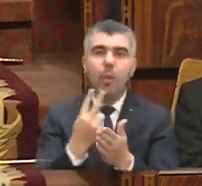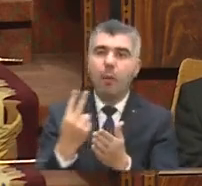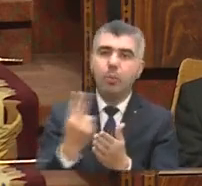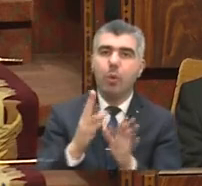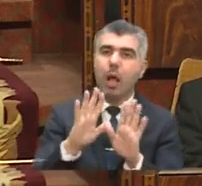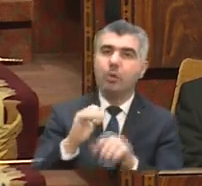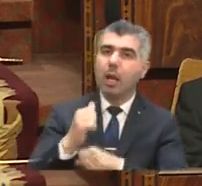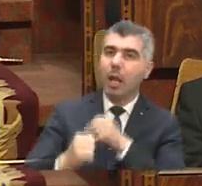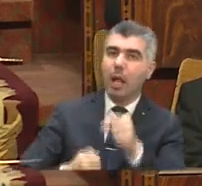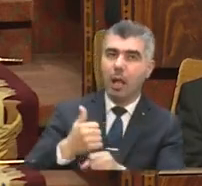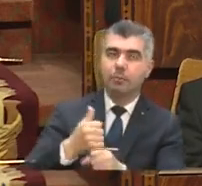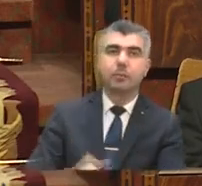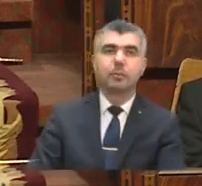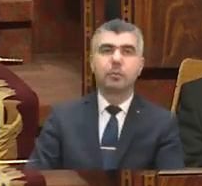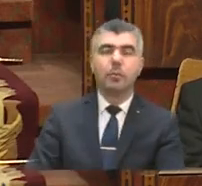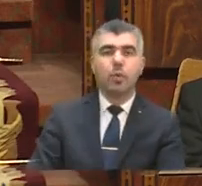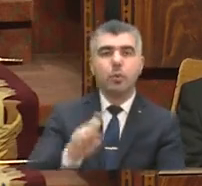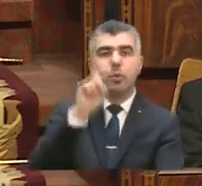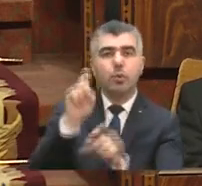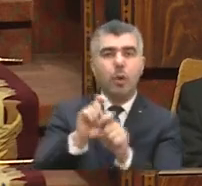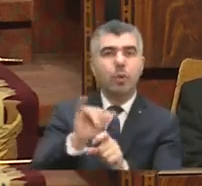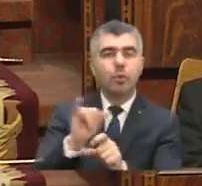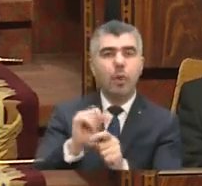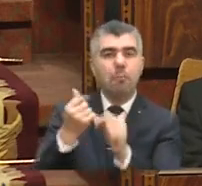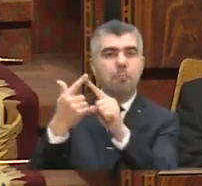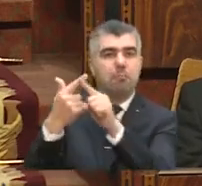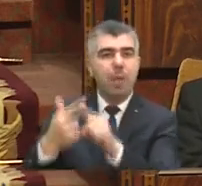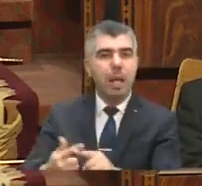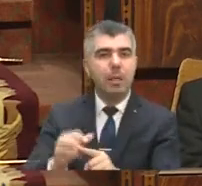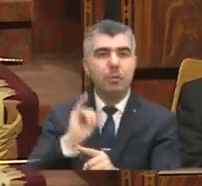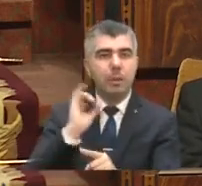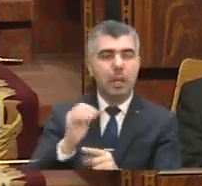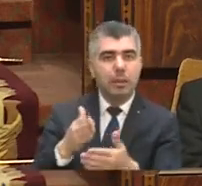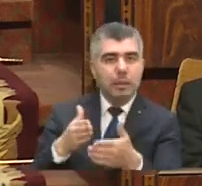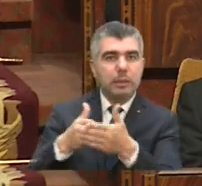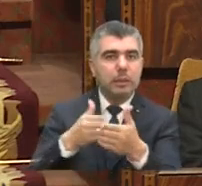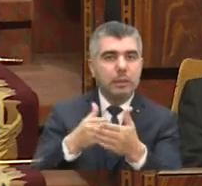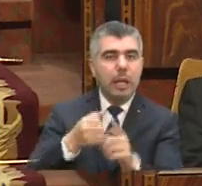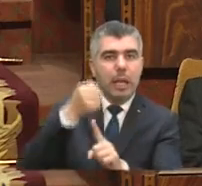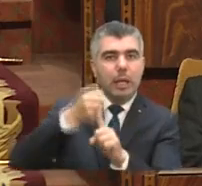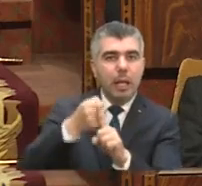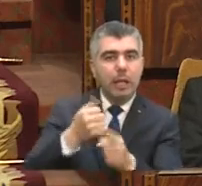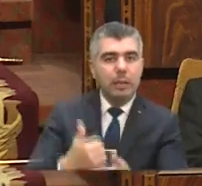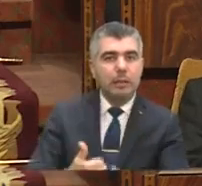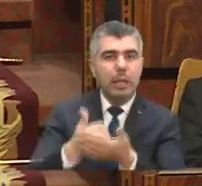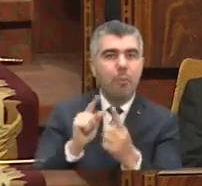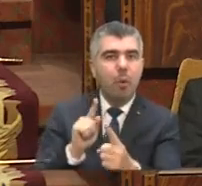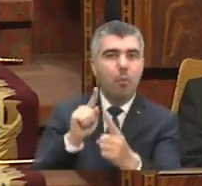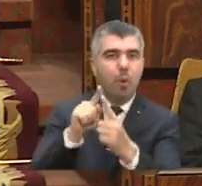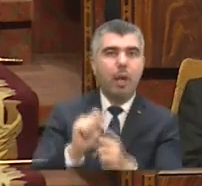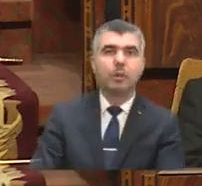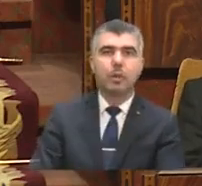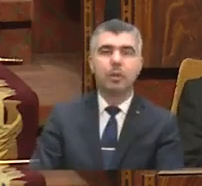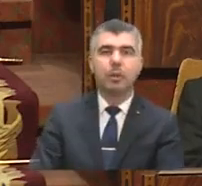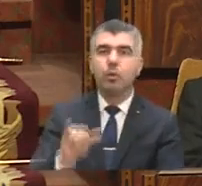سنين. وسولوا رؤوسكم شكون اللي كان شاد الماليه؟ شكون اللي كان كيعرقل الاصلاحات المتعلقه بالدعم المباشر؟ شكون اللي كان